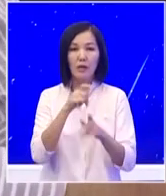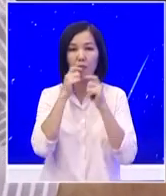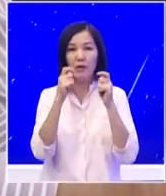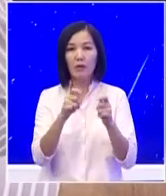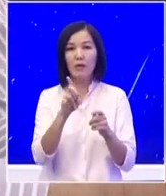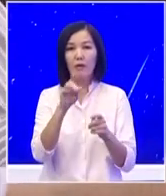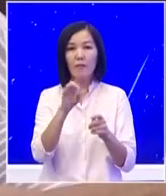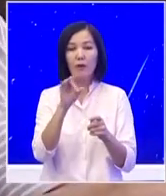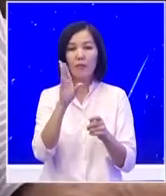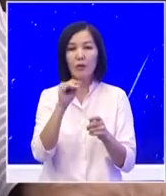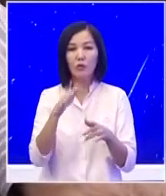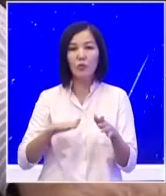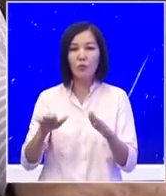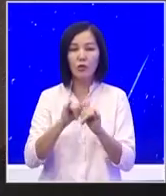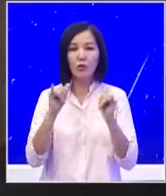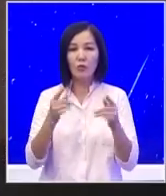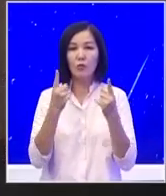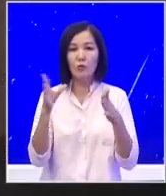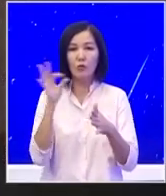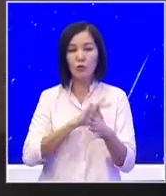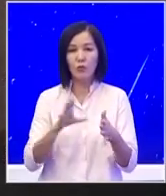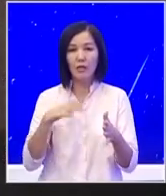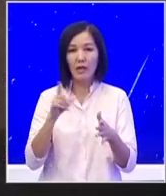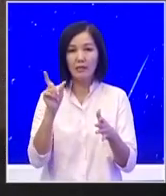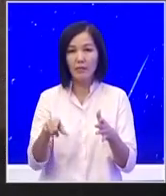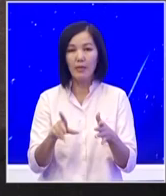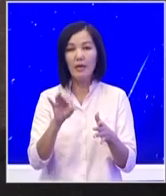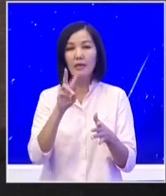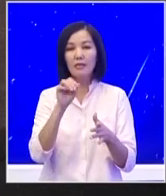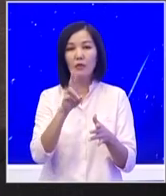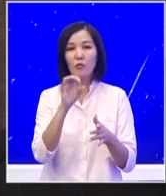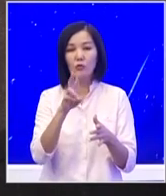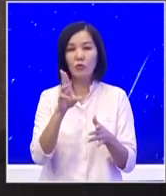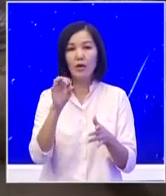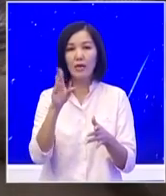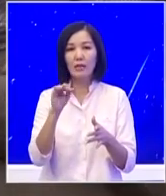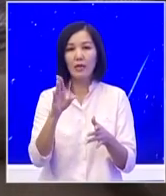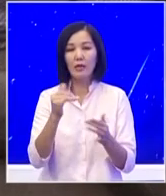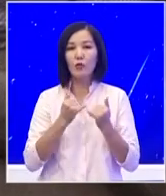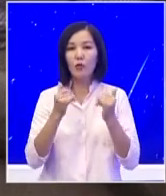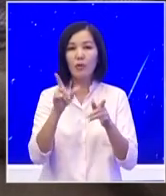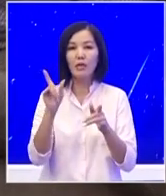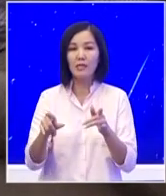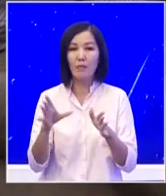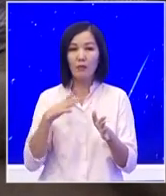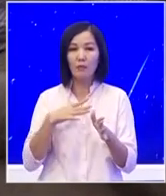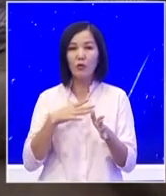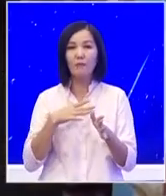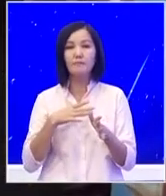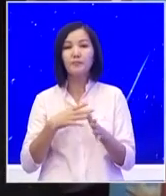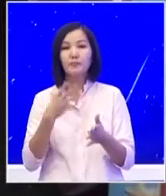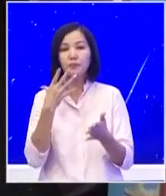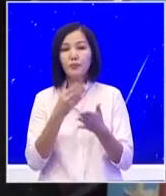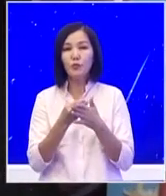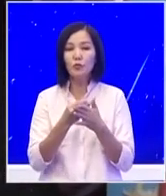марапатталған. Қаймолда Бабашев өңірдің дамуына өлшеусіз үлес қосқан азамат. Ескелді, Көксу, Қаратал аудандарының құрметті азаматы болды. Осындай